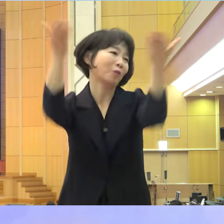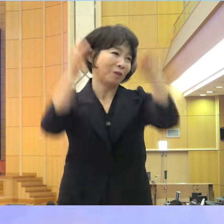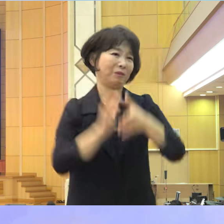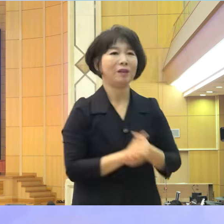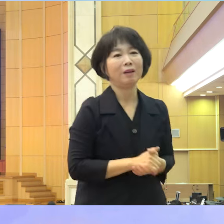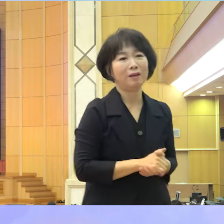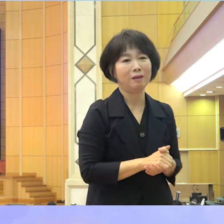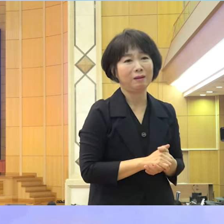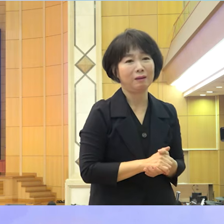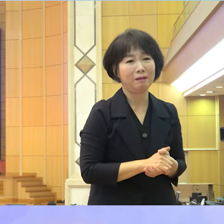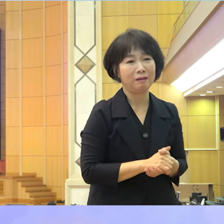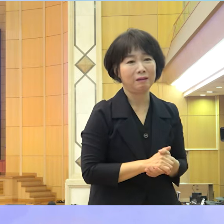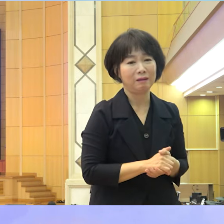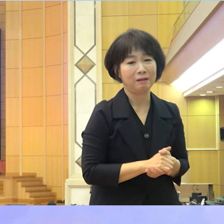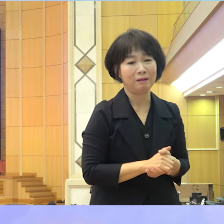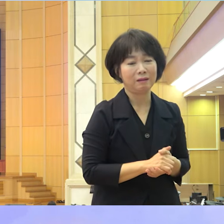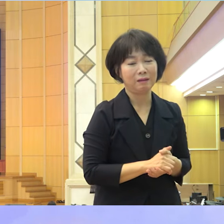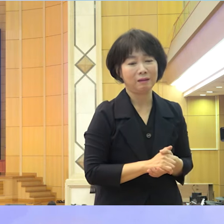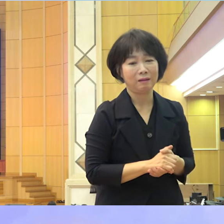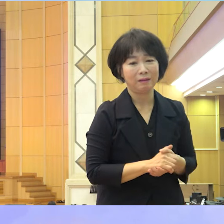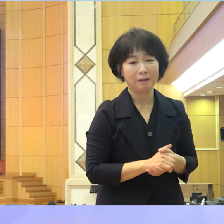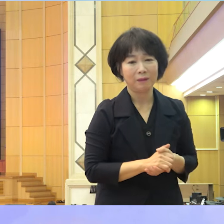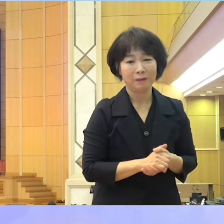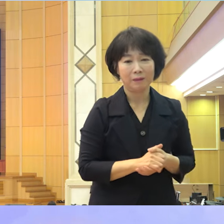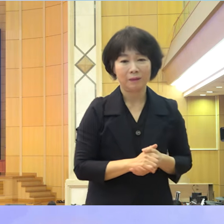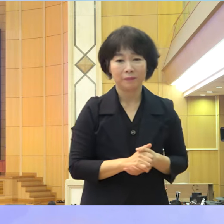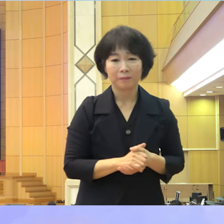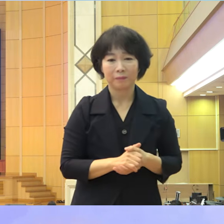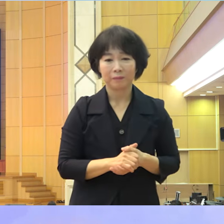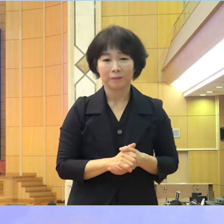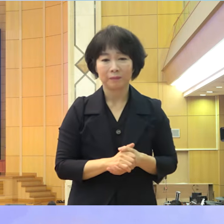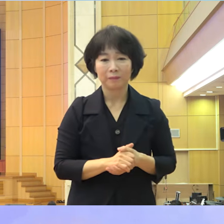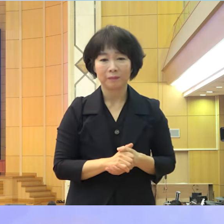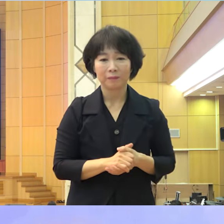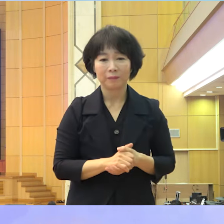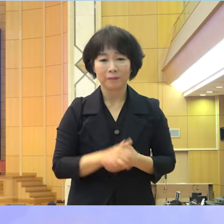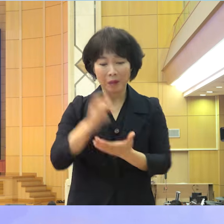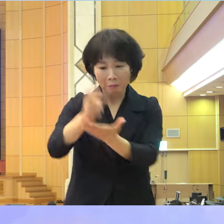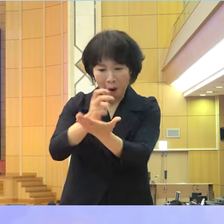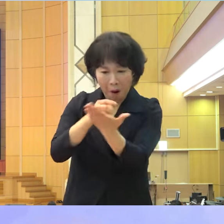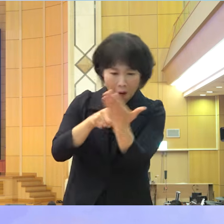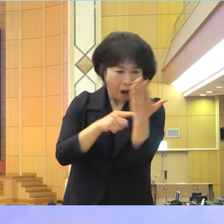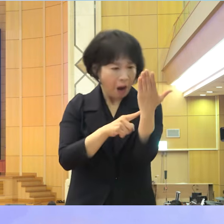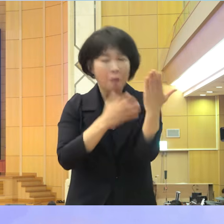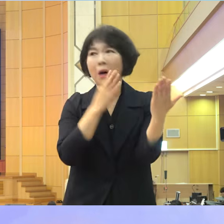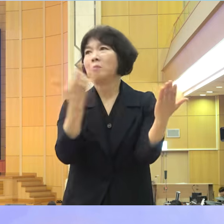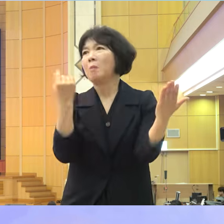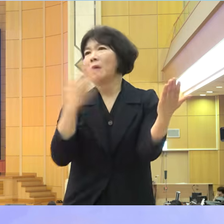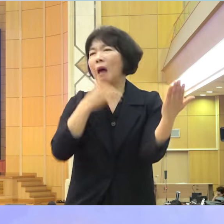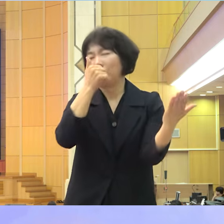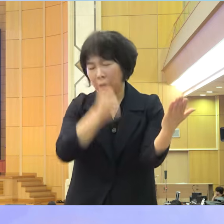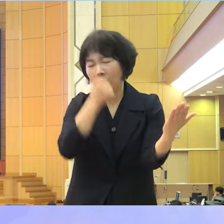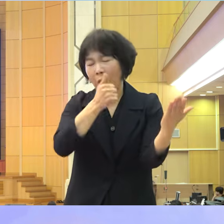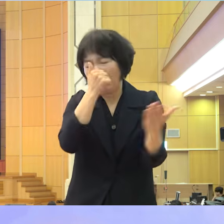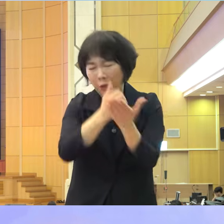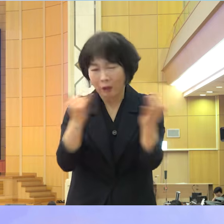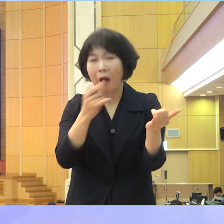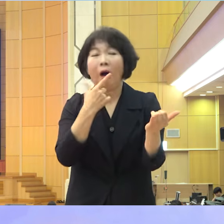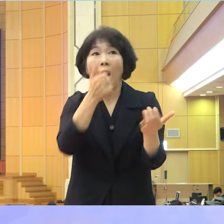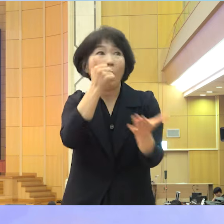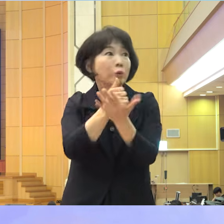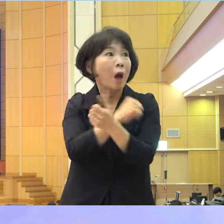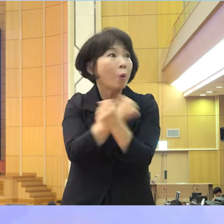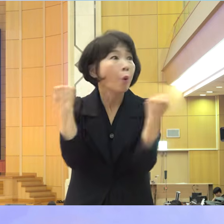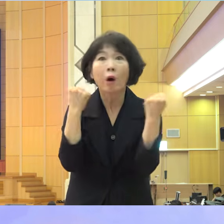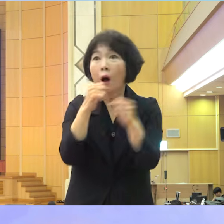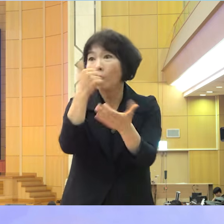MRI를 통해서 무슨 병이 있으면 치료받듯이 죄가 있다는 걸 율법이 알려주면 그 다음에 어떻게 하면 내가 죄 사함 받을 수 있지? 어떻게 하면 죄인이 의인